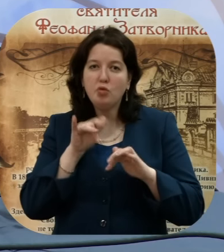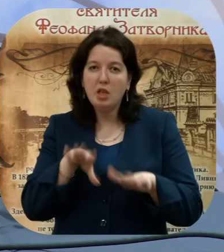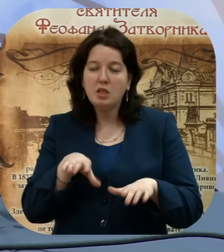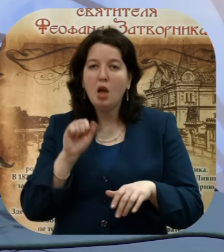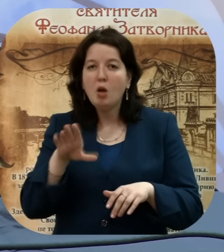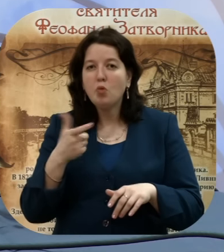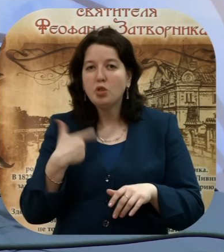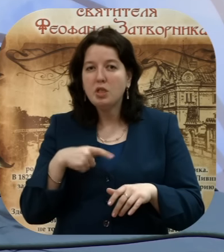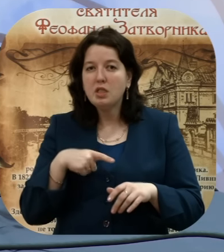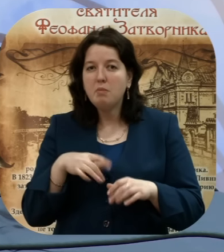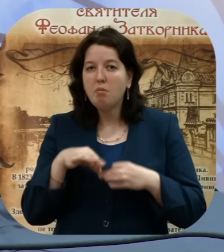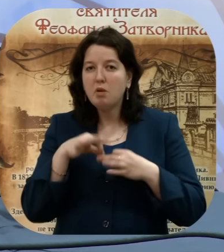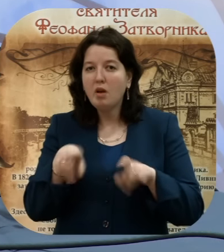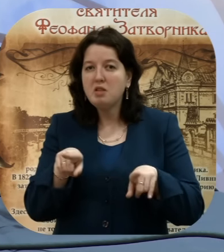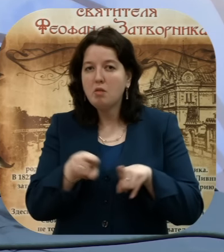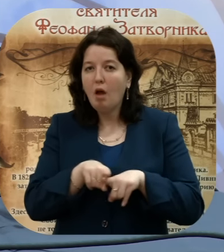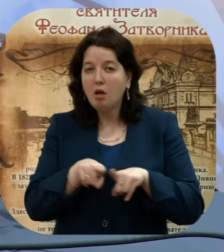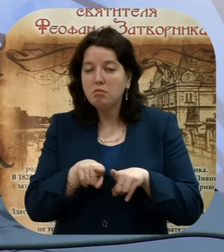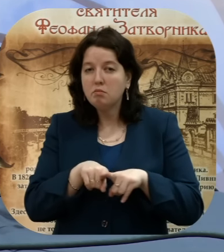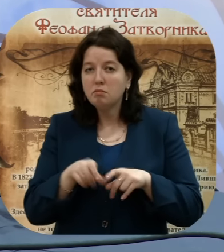вести себя,